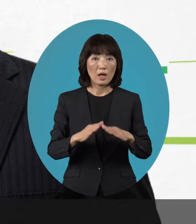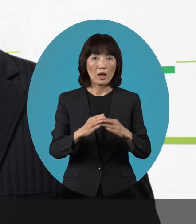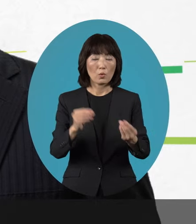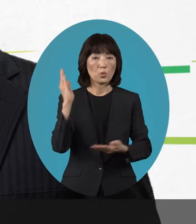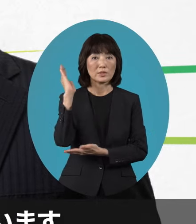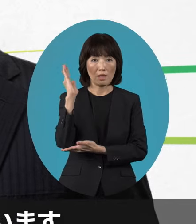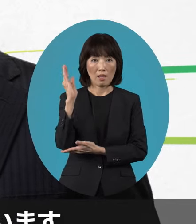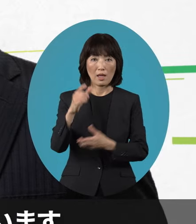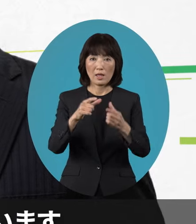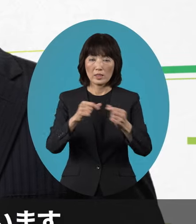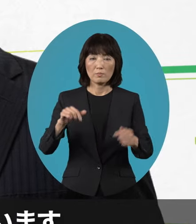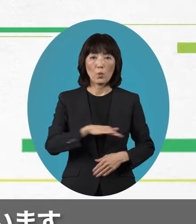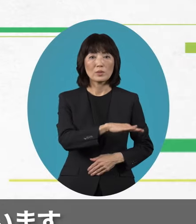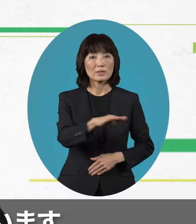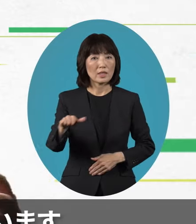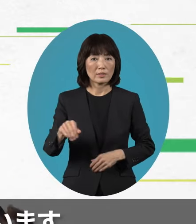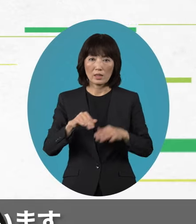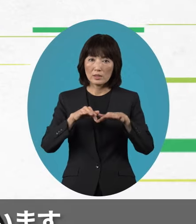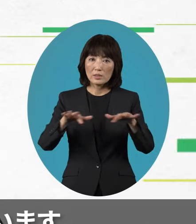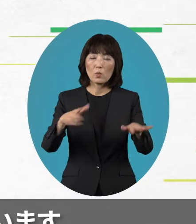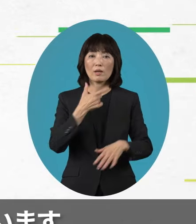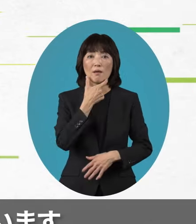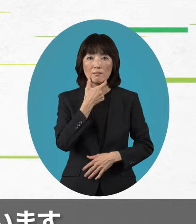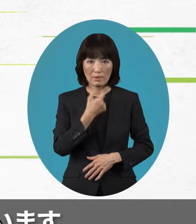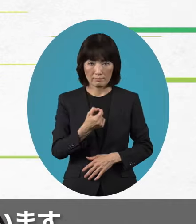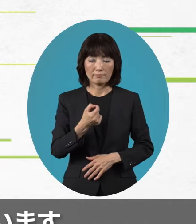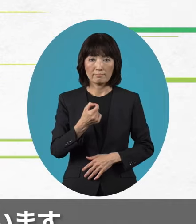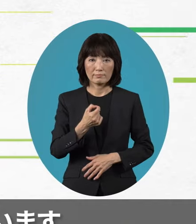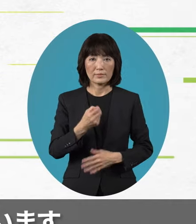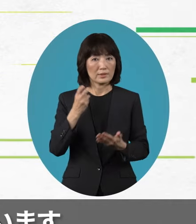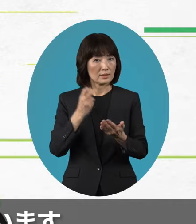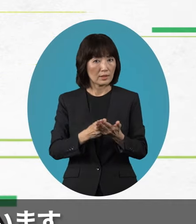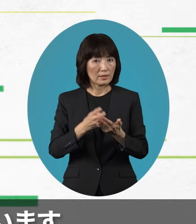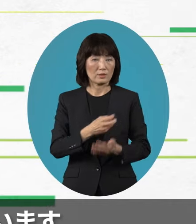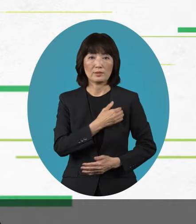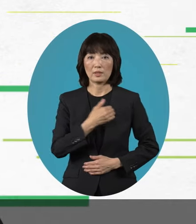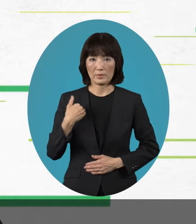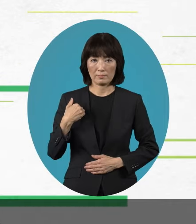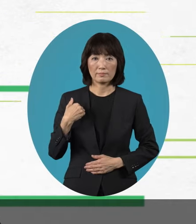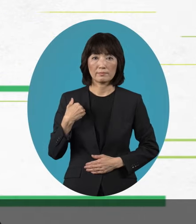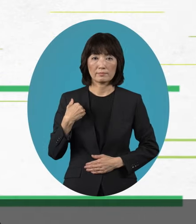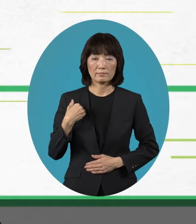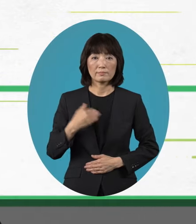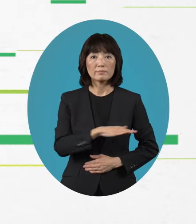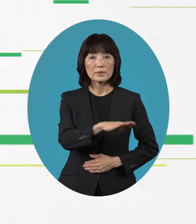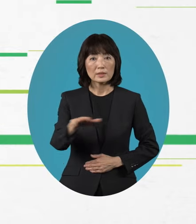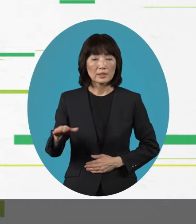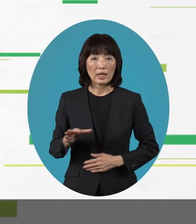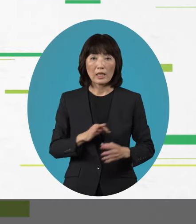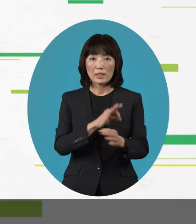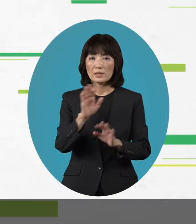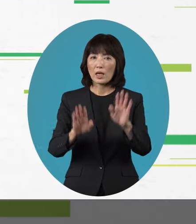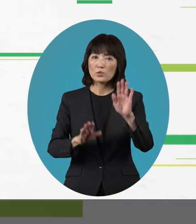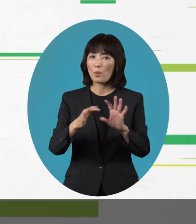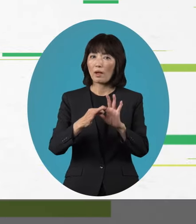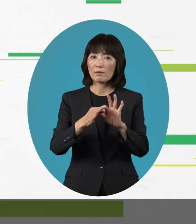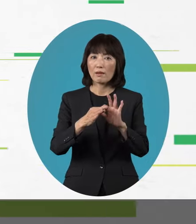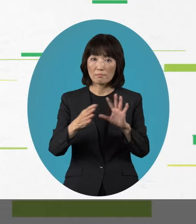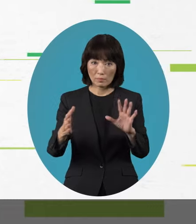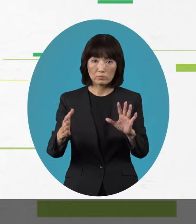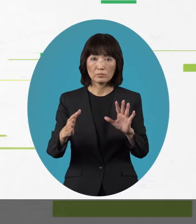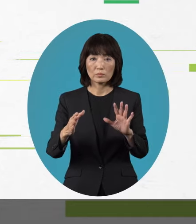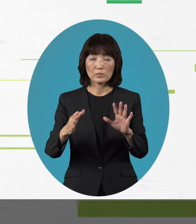今こそ国政に、日本全体に広げていきたいと考えています。必ずできます。誰もが経済状